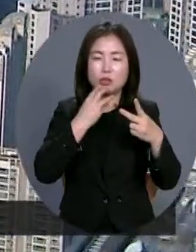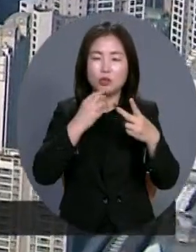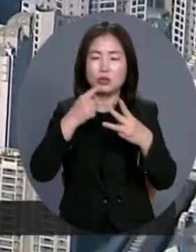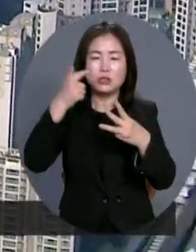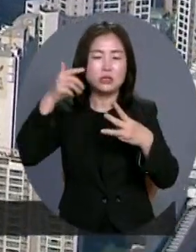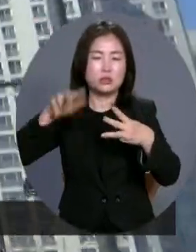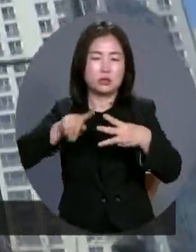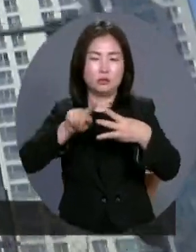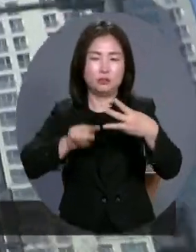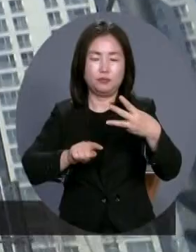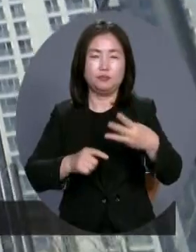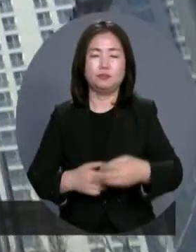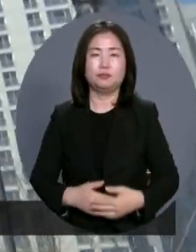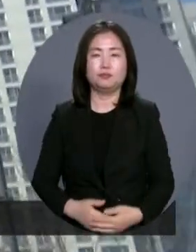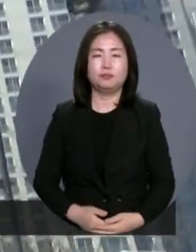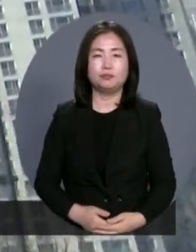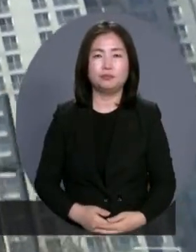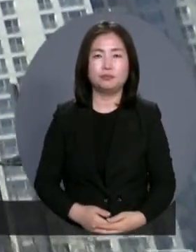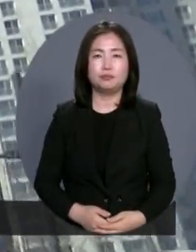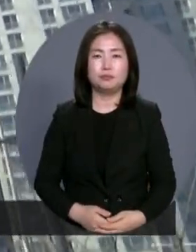인천 순이었습니다